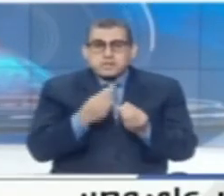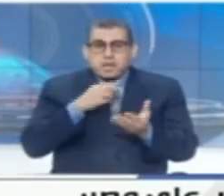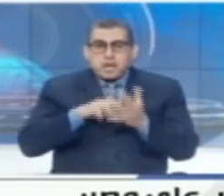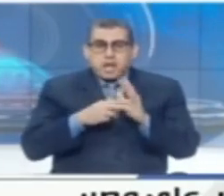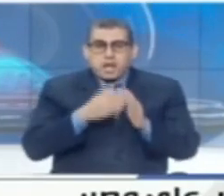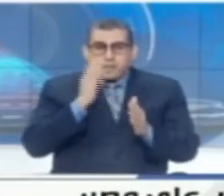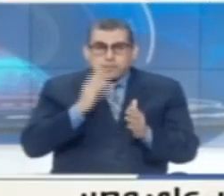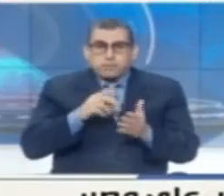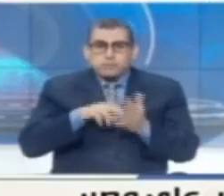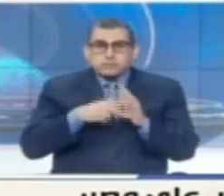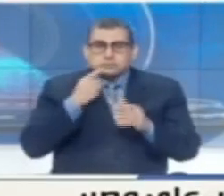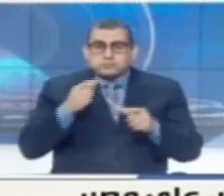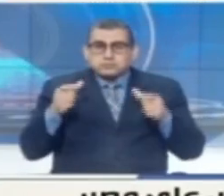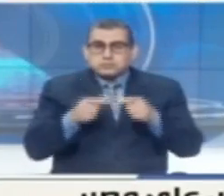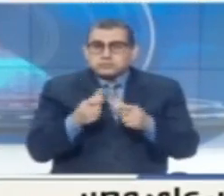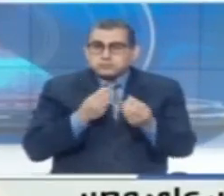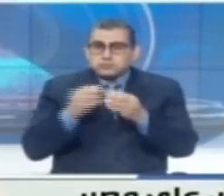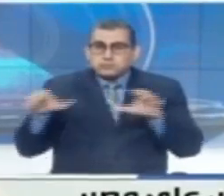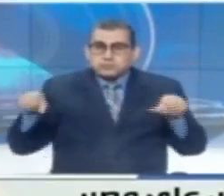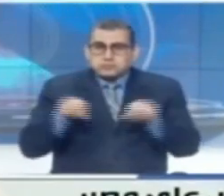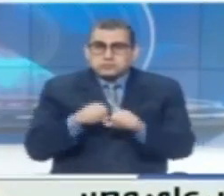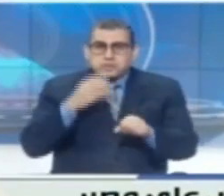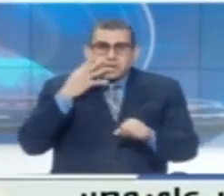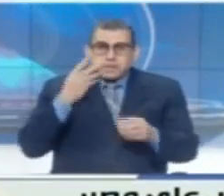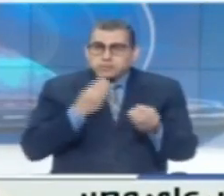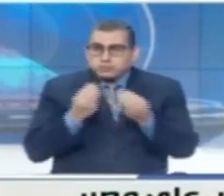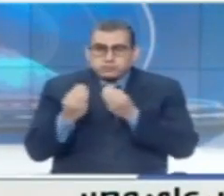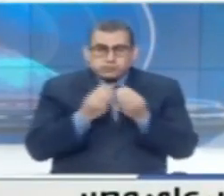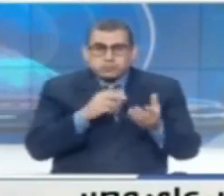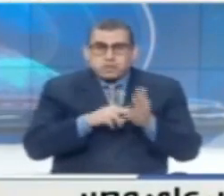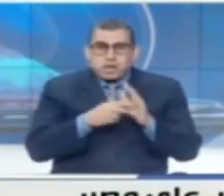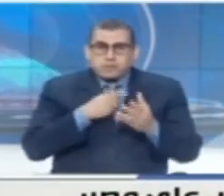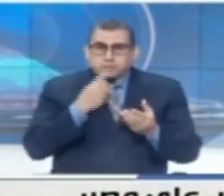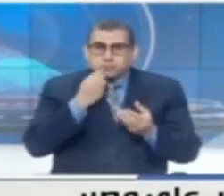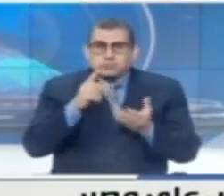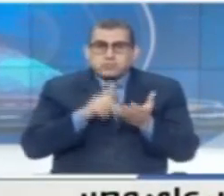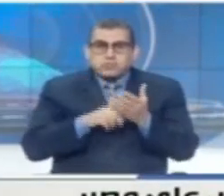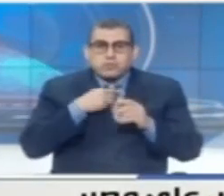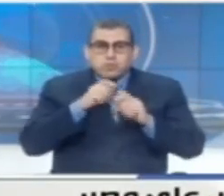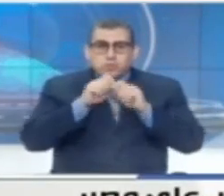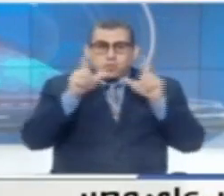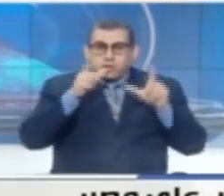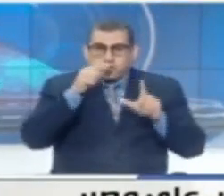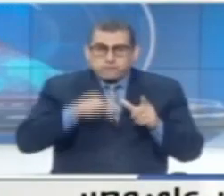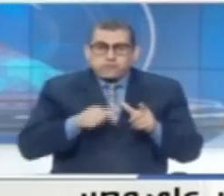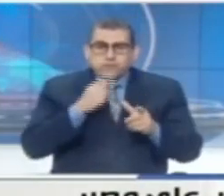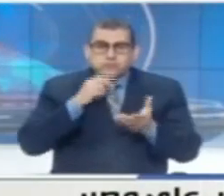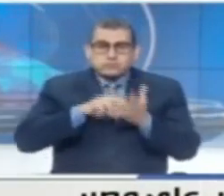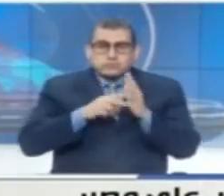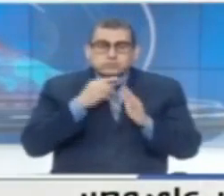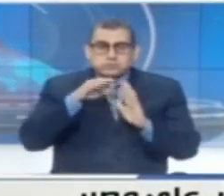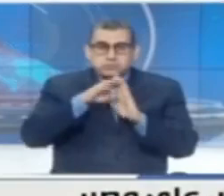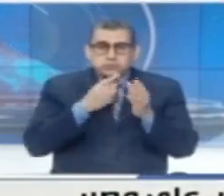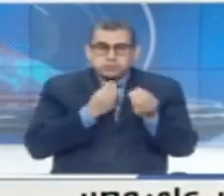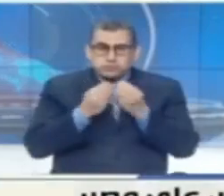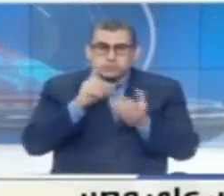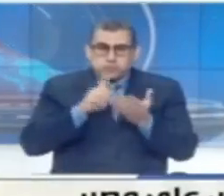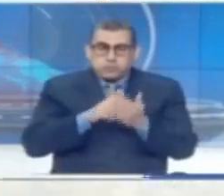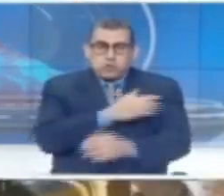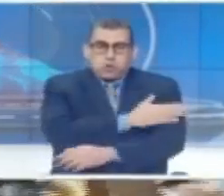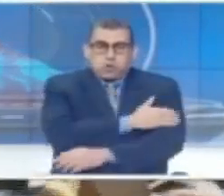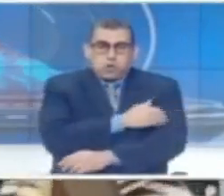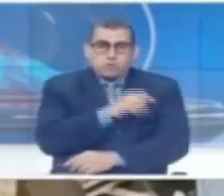يمكن أن يلعبه ملتقى الحوار السياسي الليبي في هذه العملية، إلا أنها كشفت أنها بصدد إجراء مشاورات مع